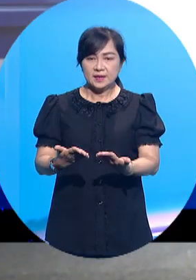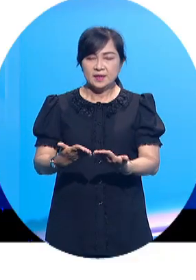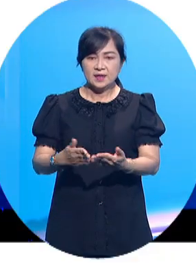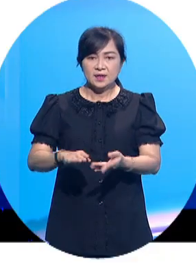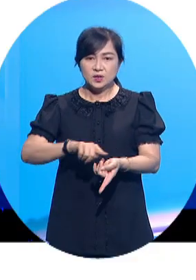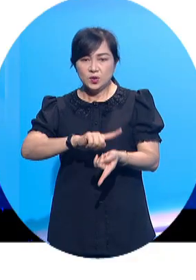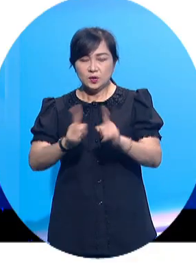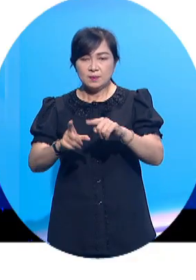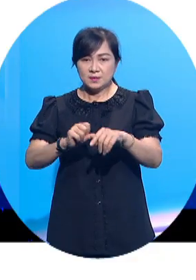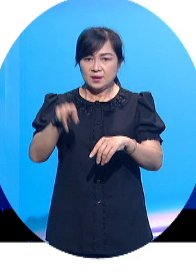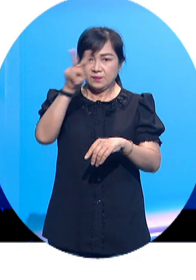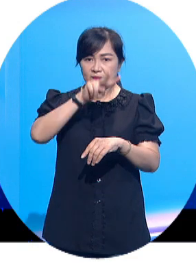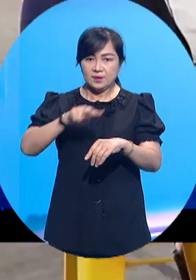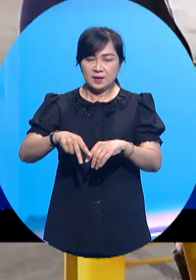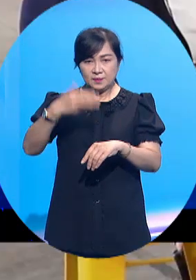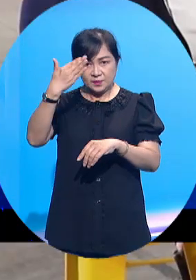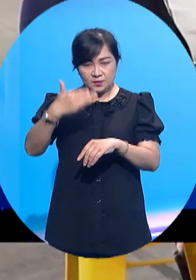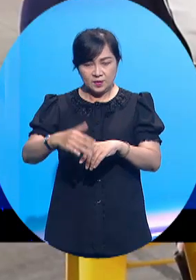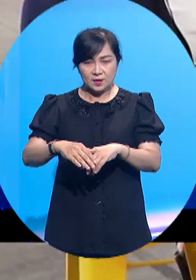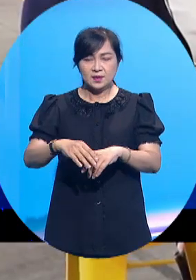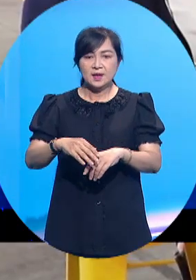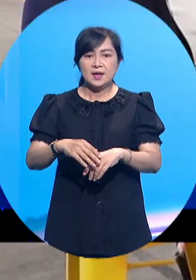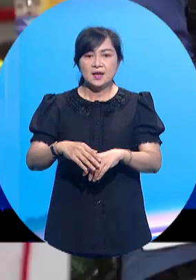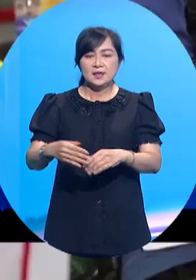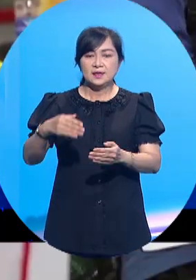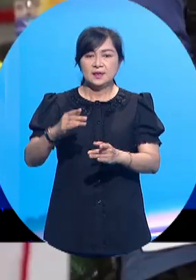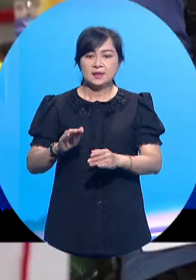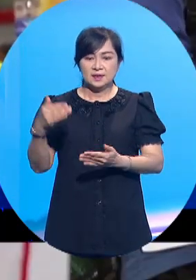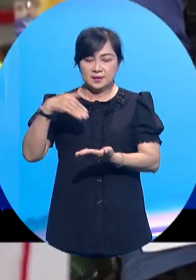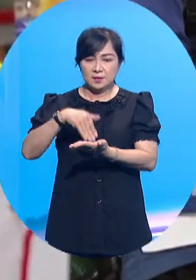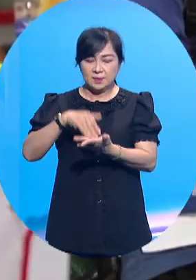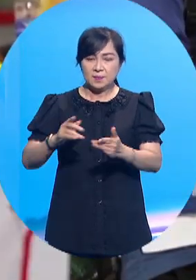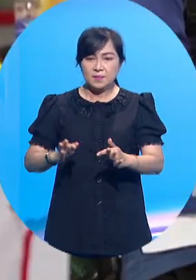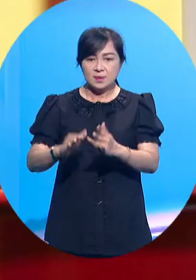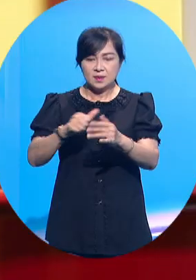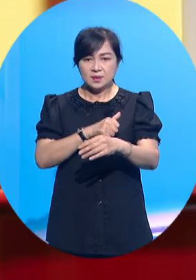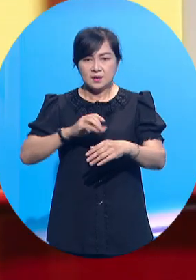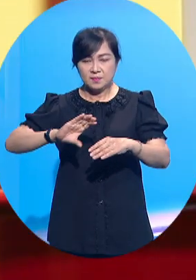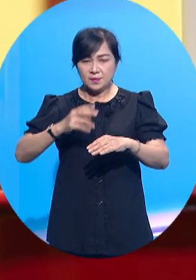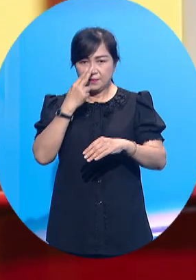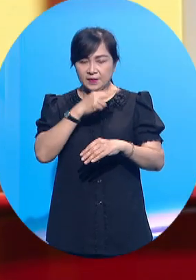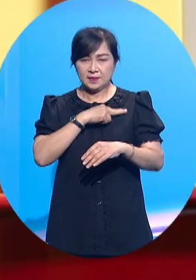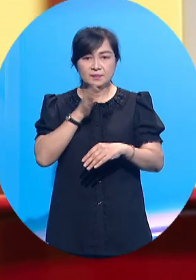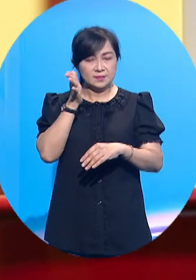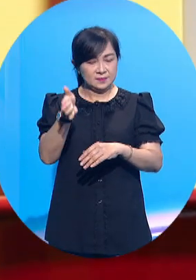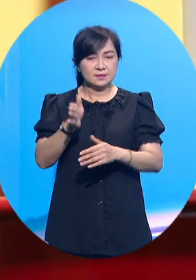chuyển tiếp của Shell Việt Nam trên hành trình truyền động lực và tiếp lửa cho cộng đồng thợ máy Việt nhất nhất tiến tới.